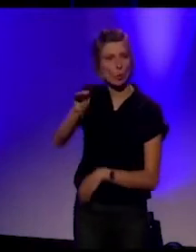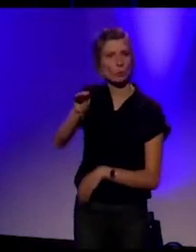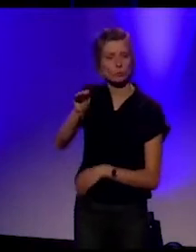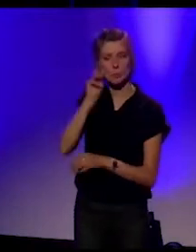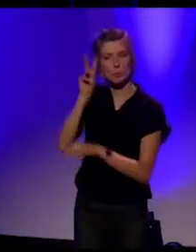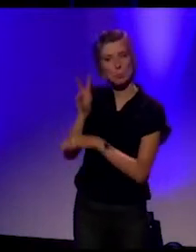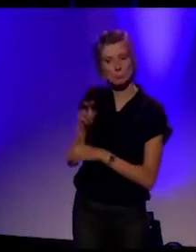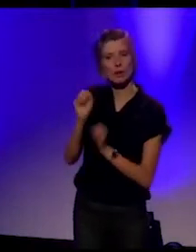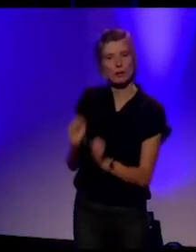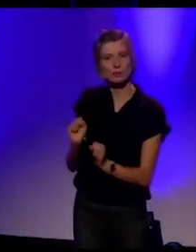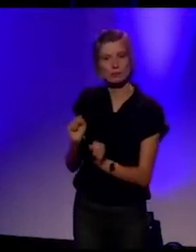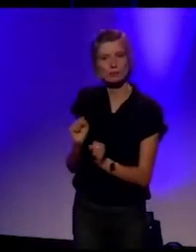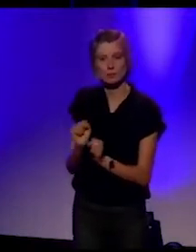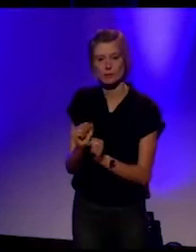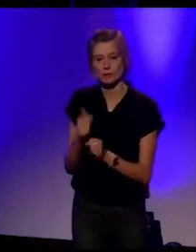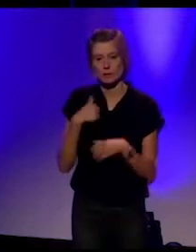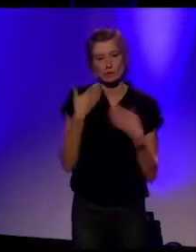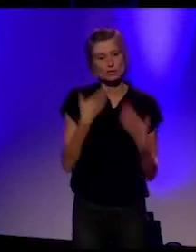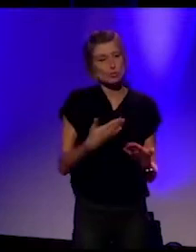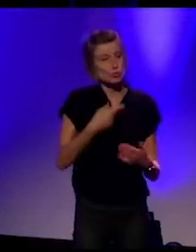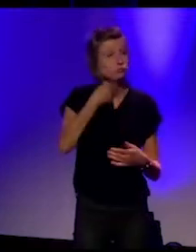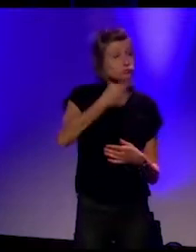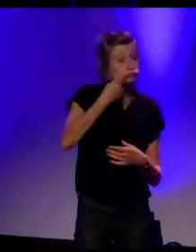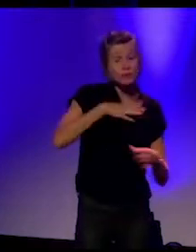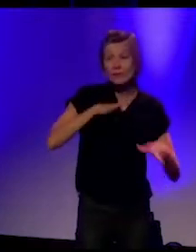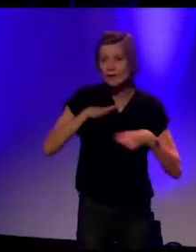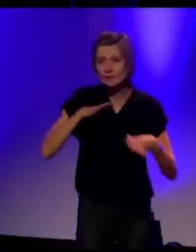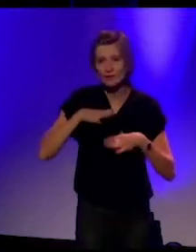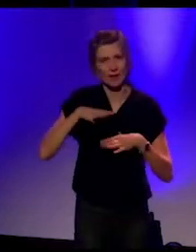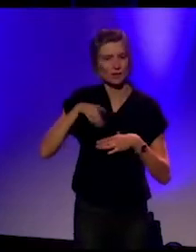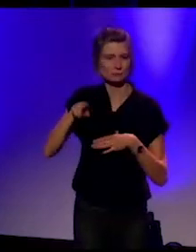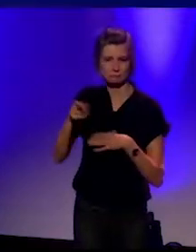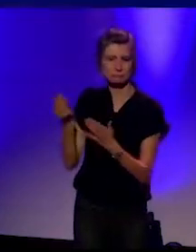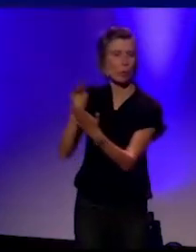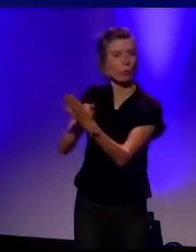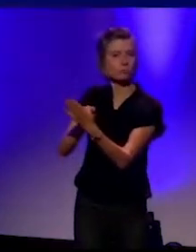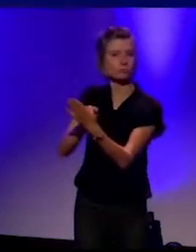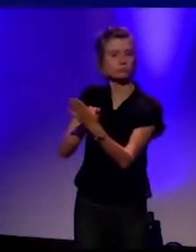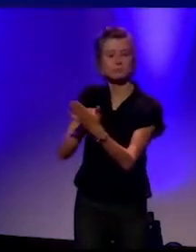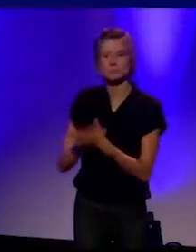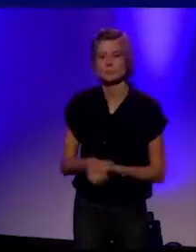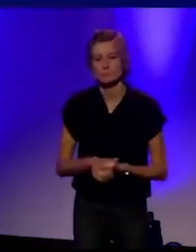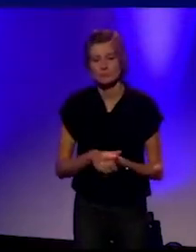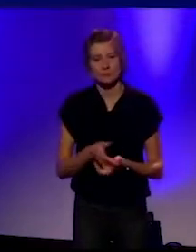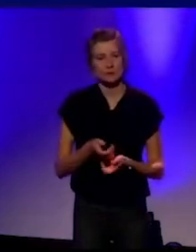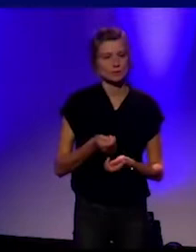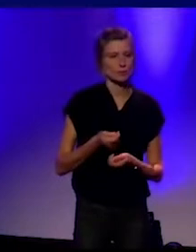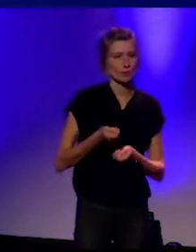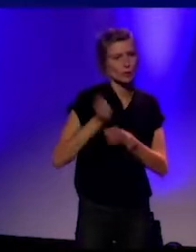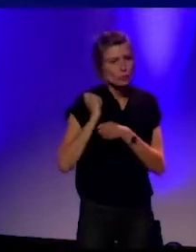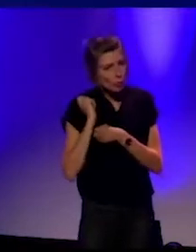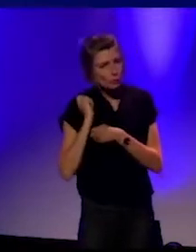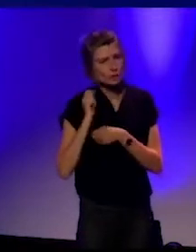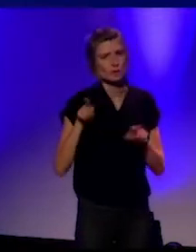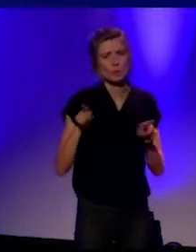En vat eigenlijk veel van de woorden die ik u nu intussen meegegeven heb samen. Het gaat over verantwoordelijkheid voor, samen met en